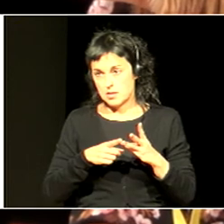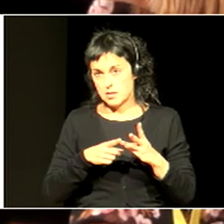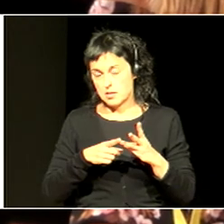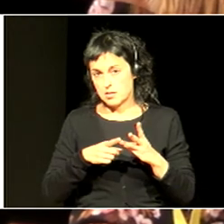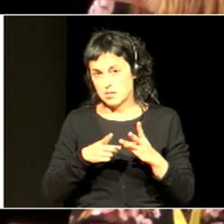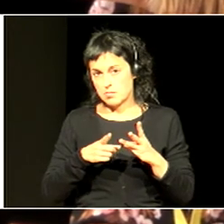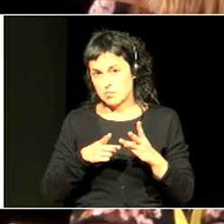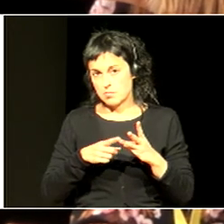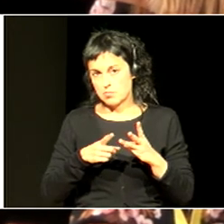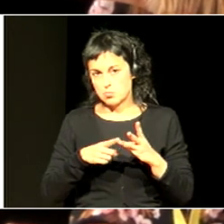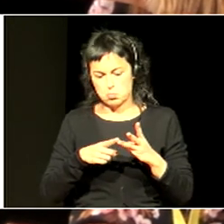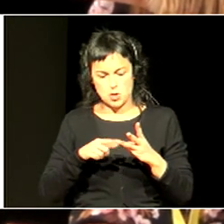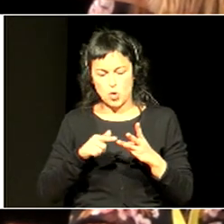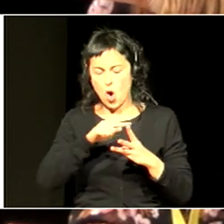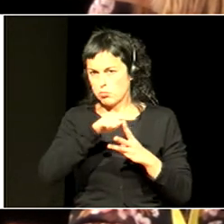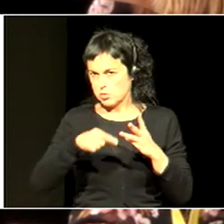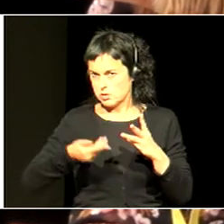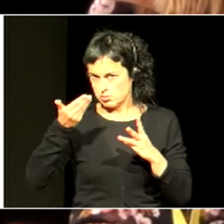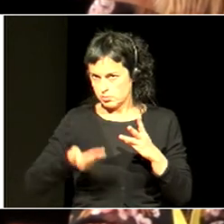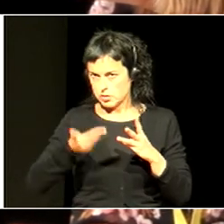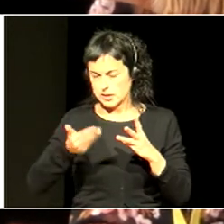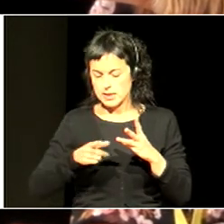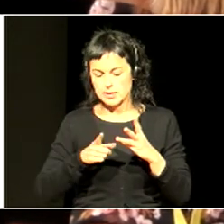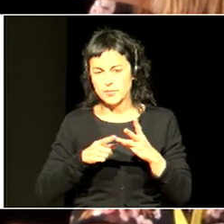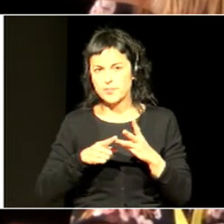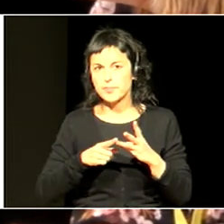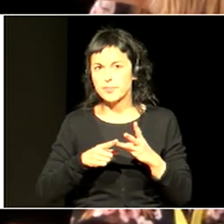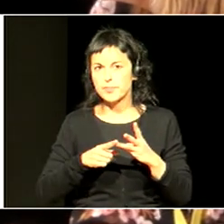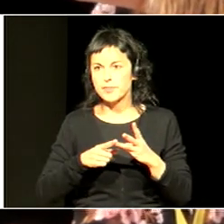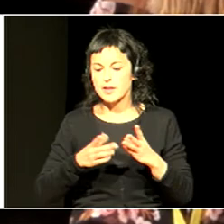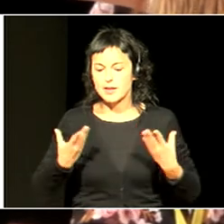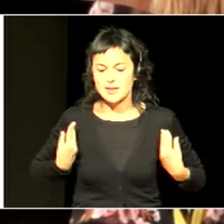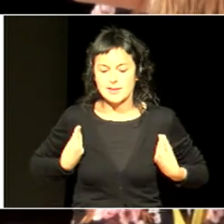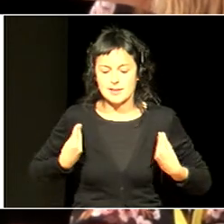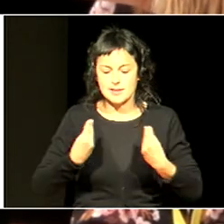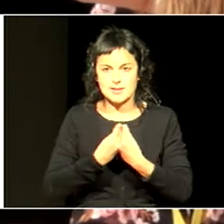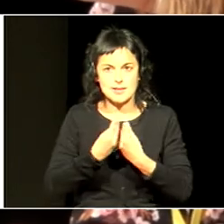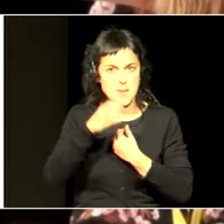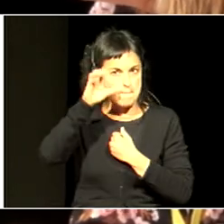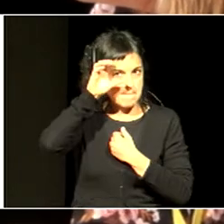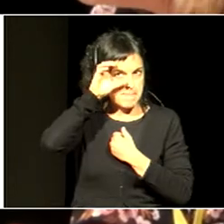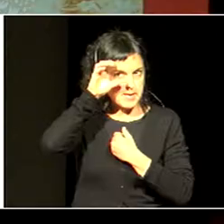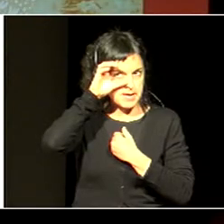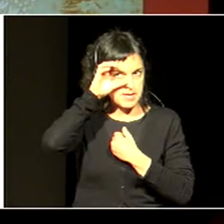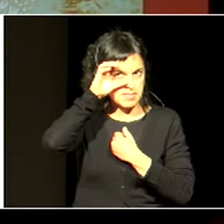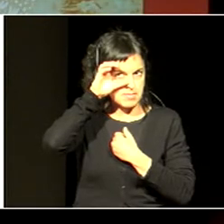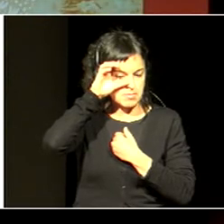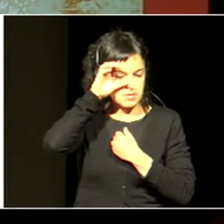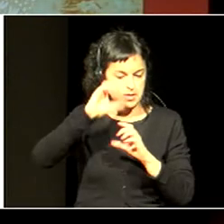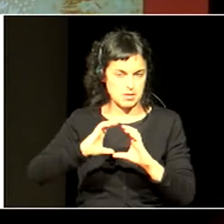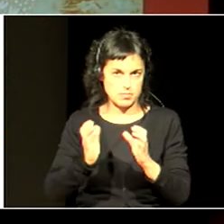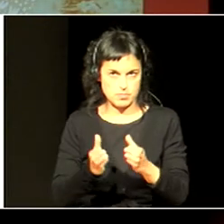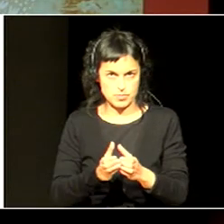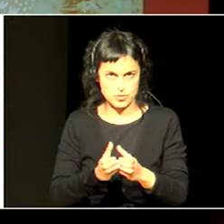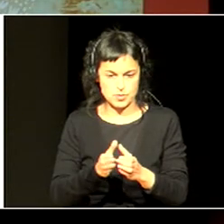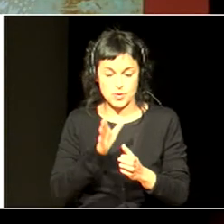ez dauka garrantziri gutxiago, elkarbizitzarako behatokia. Ze gure kasuan adostu genituen